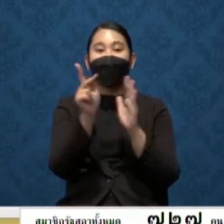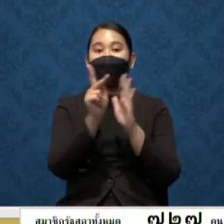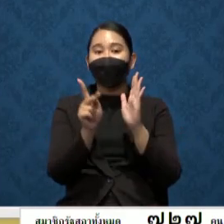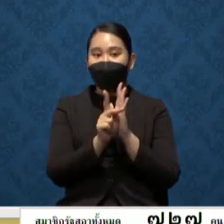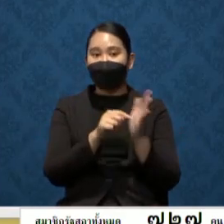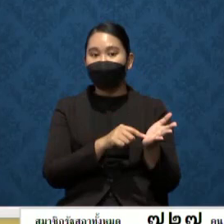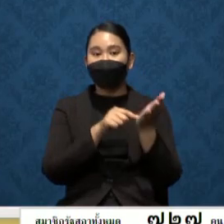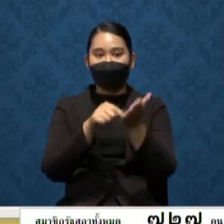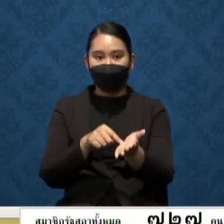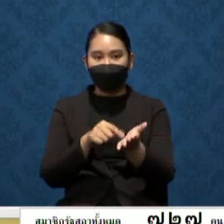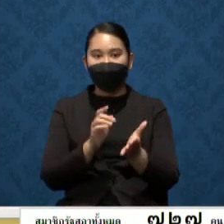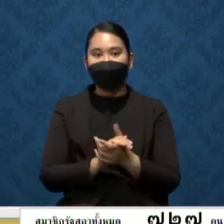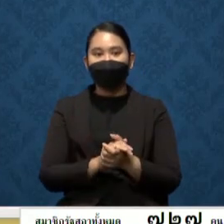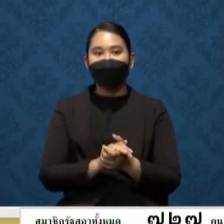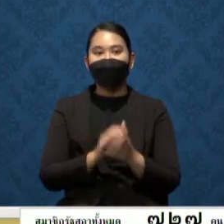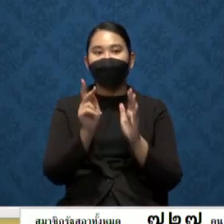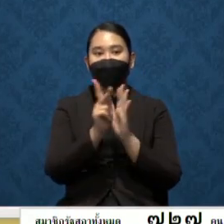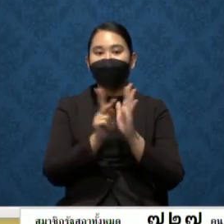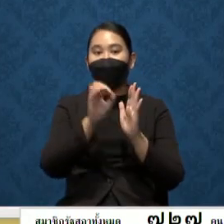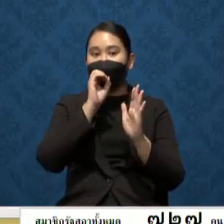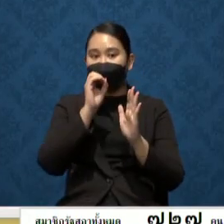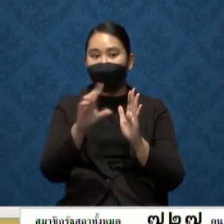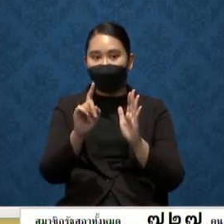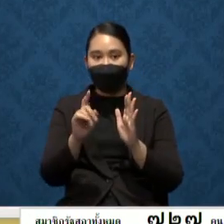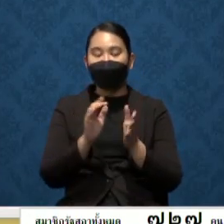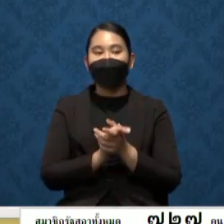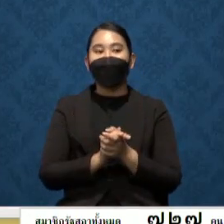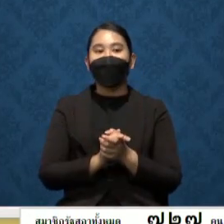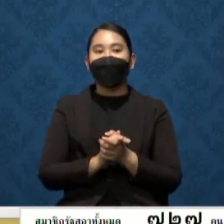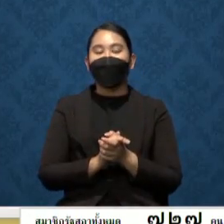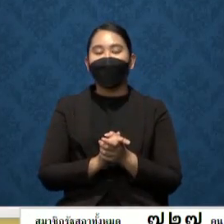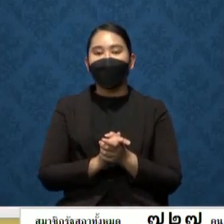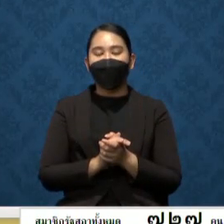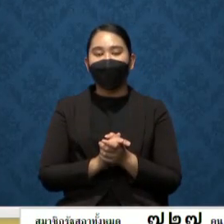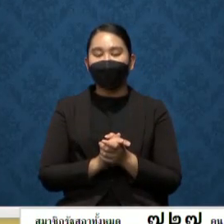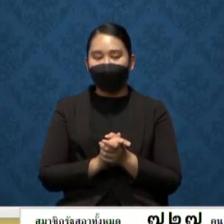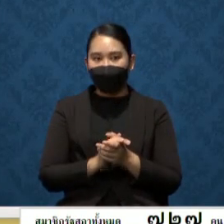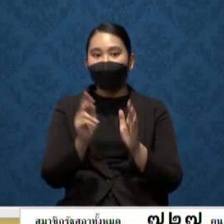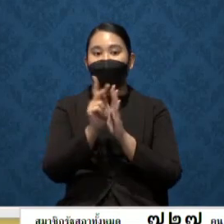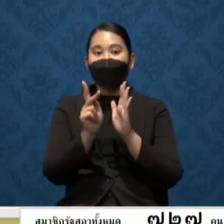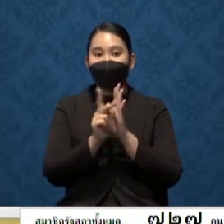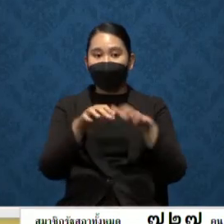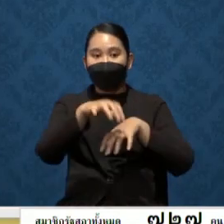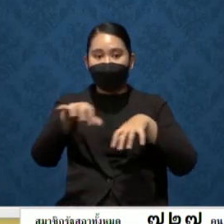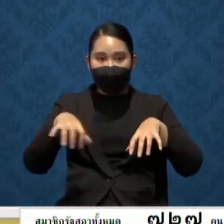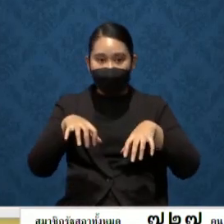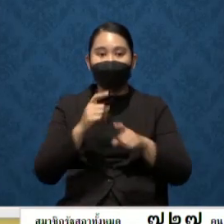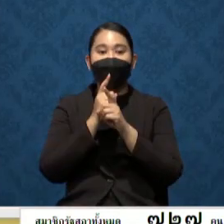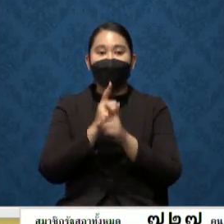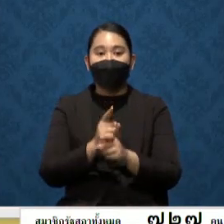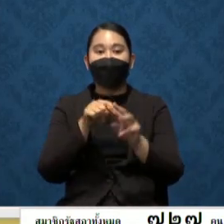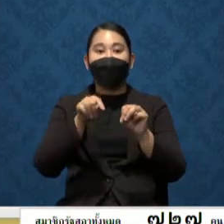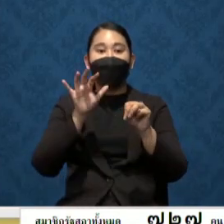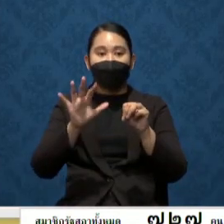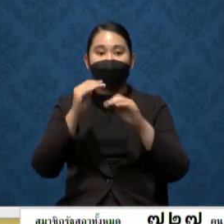เนี่ยในร่างเดิมบอกว่าให้หน่วยงานในกระบวนการยุติธรรมตามมาตรา 5กำหนดระยะเวลาแล้ว